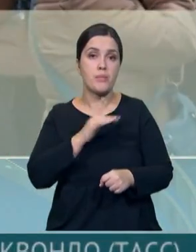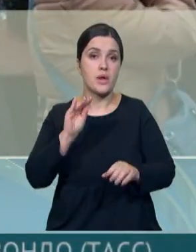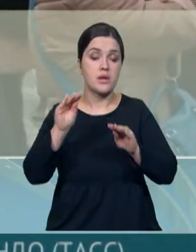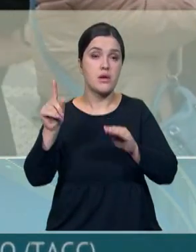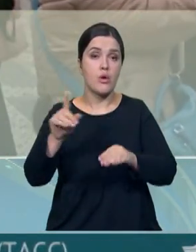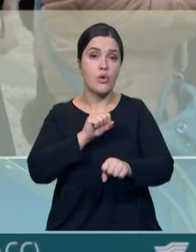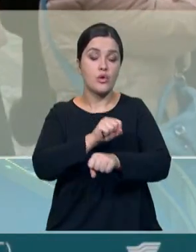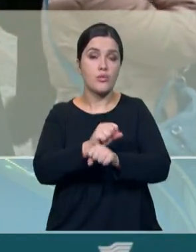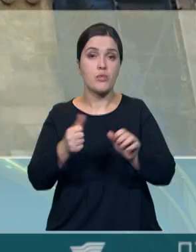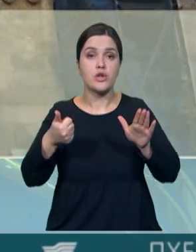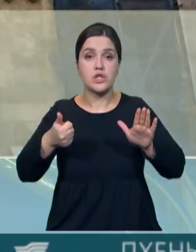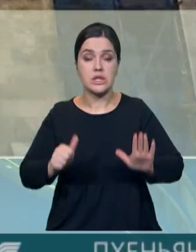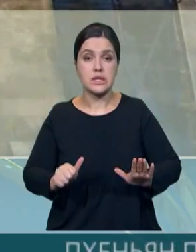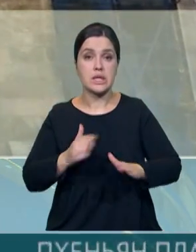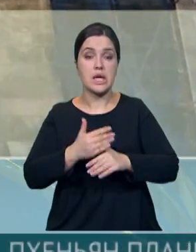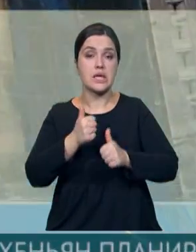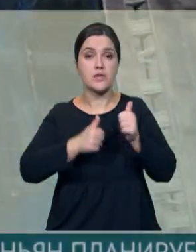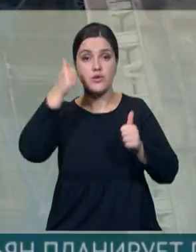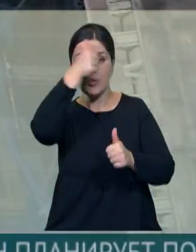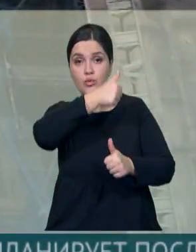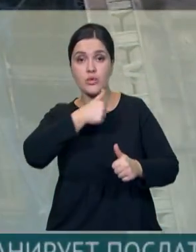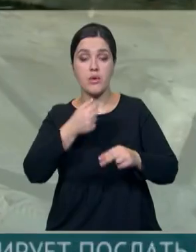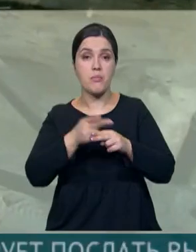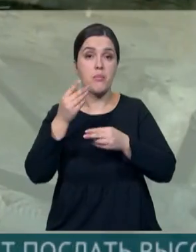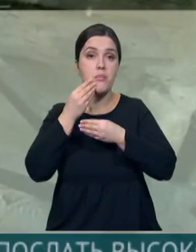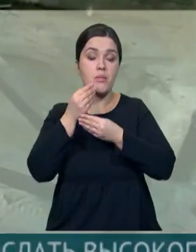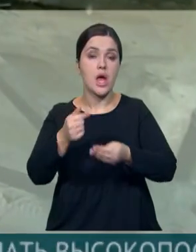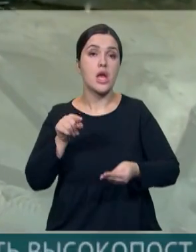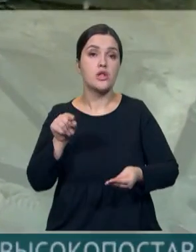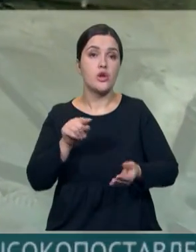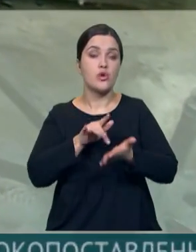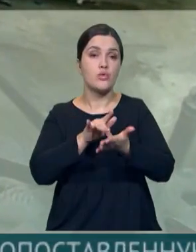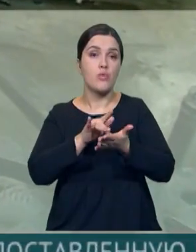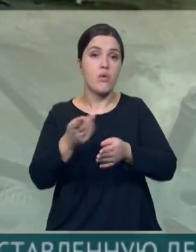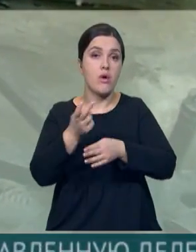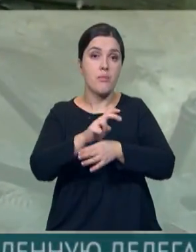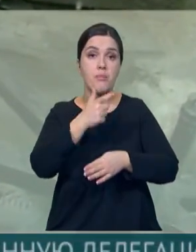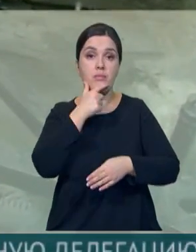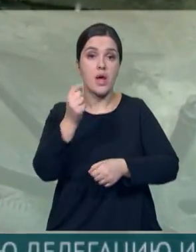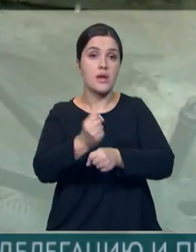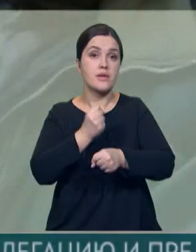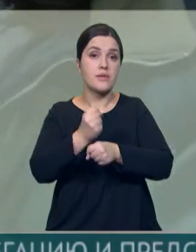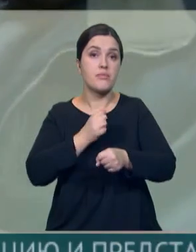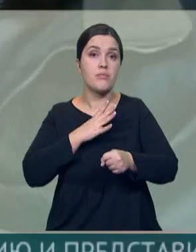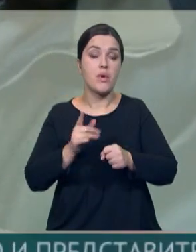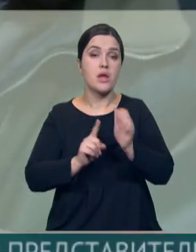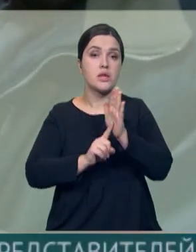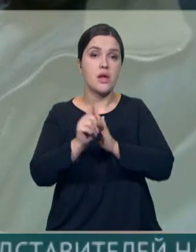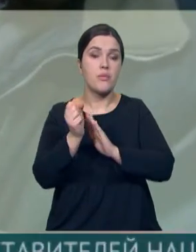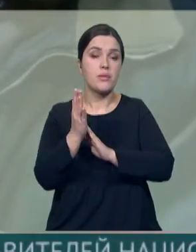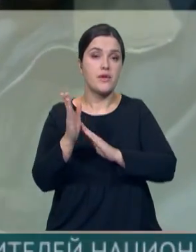замолчат на 6 месяцев. Отмечу, ежегодно эта достопримечательность привлекает тысячи туристов. Часы были изготовлены в начале 15